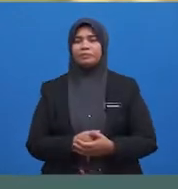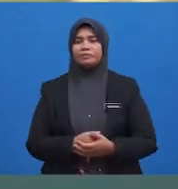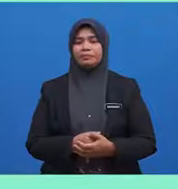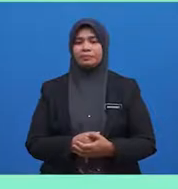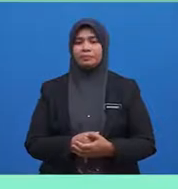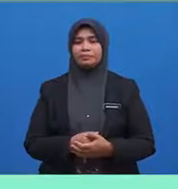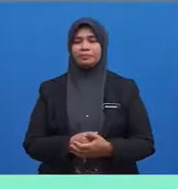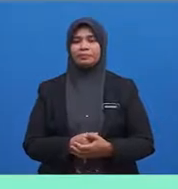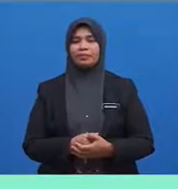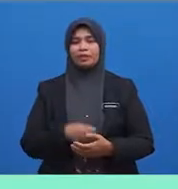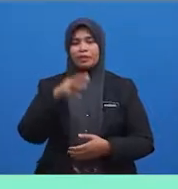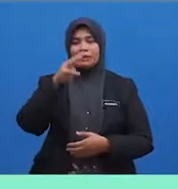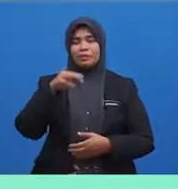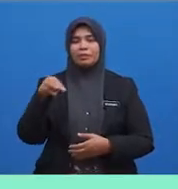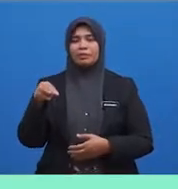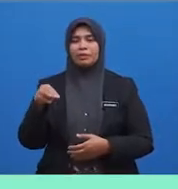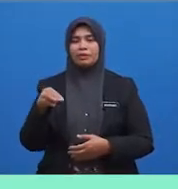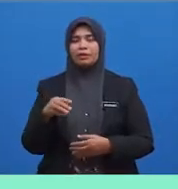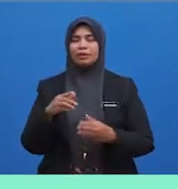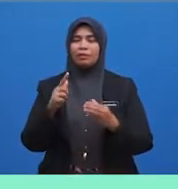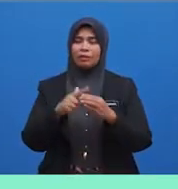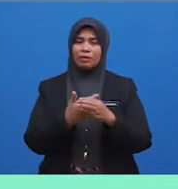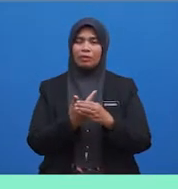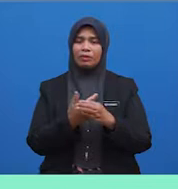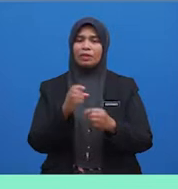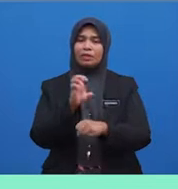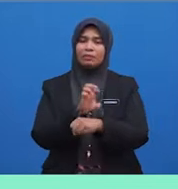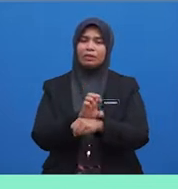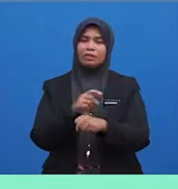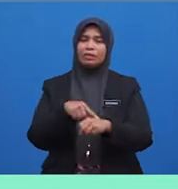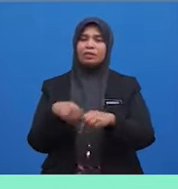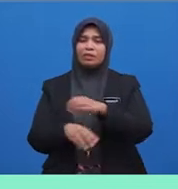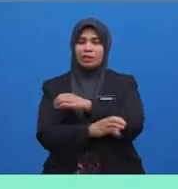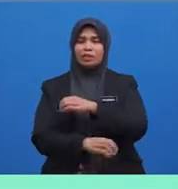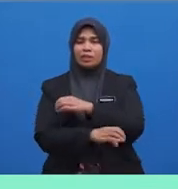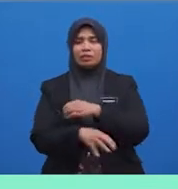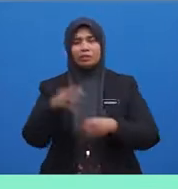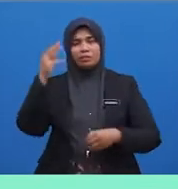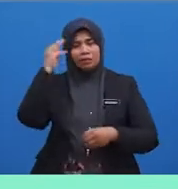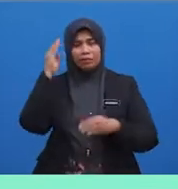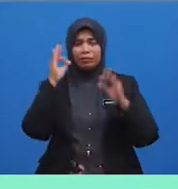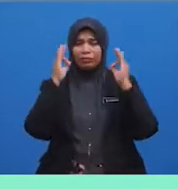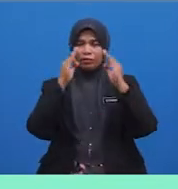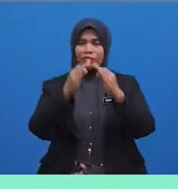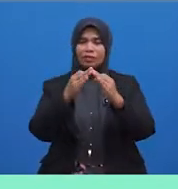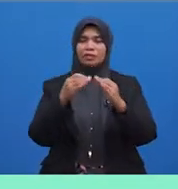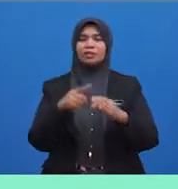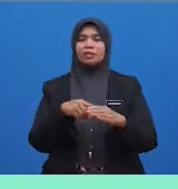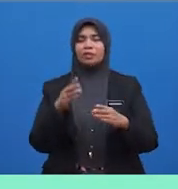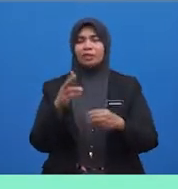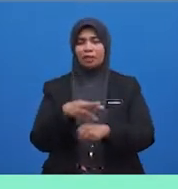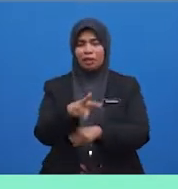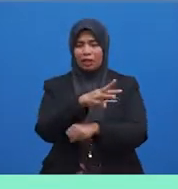ke-19? Murid-murid, perlombongan emas di negeri-negeri Melayu bertumpu di kawasan Jalur Emas